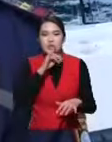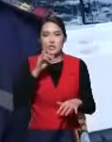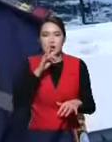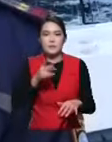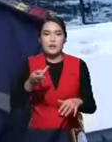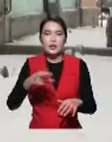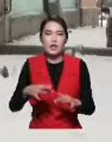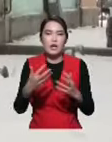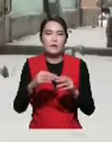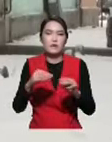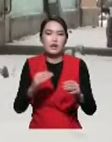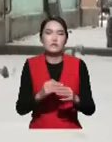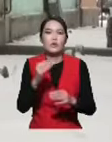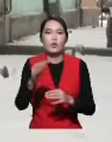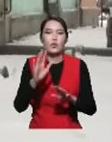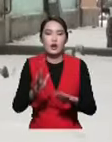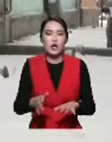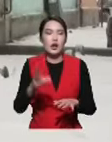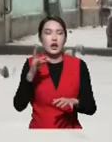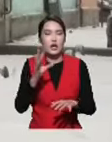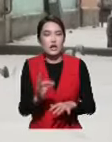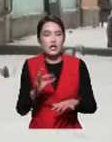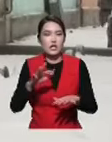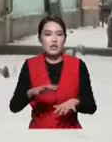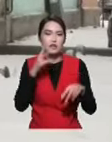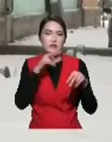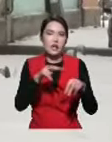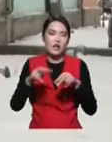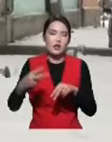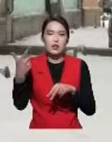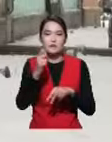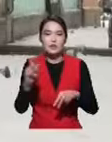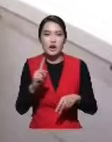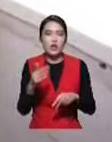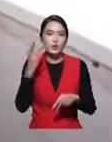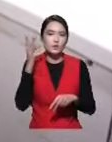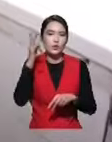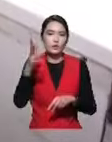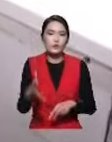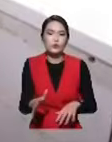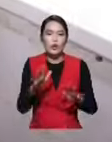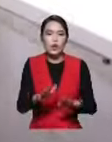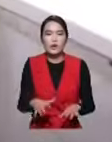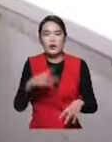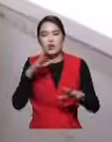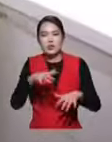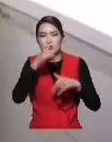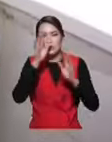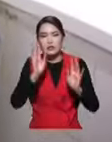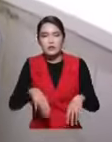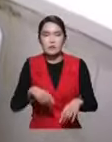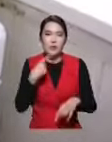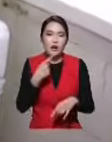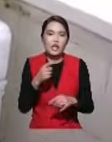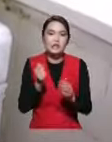для автомобилей. Но вот контролировать граждан, которые используют газбаллоны в многоквартирных домах, не представляется возможным, говорят